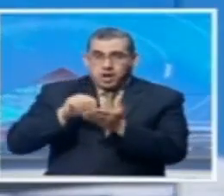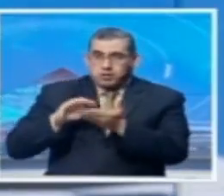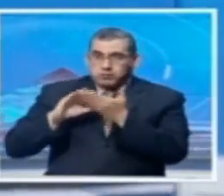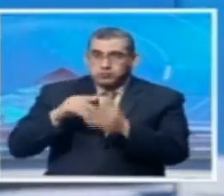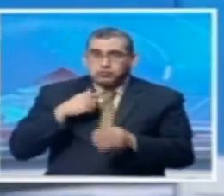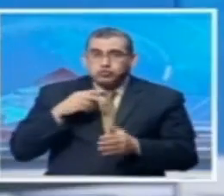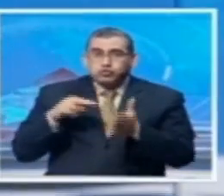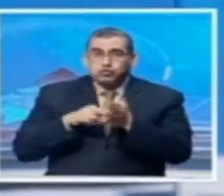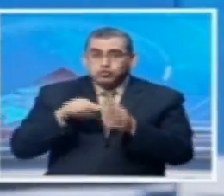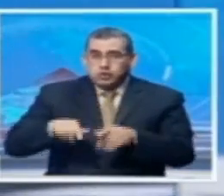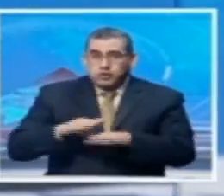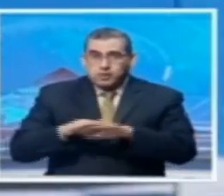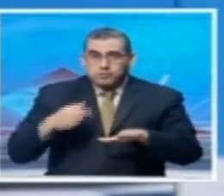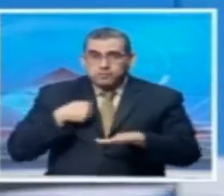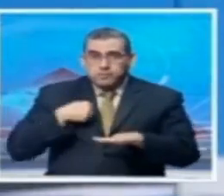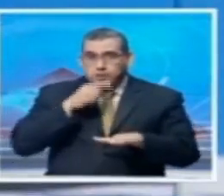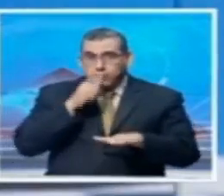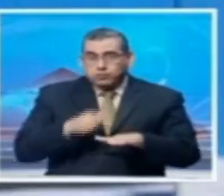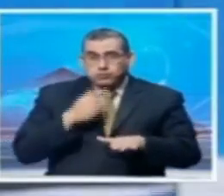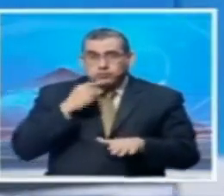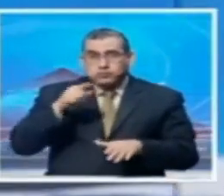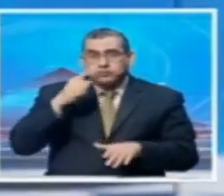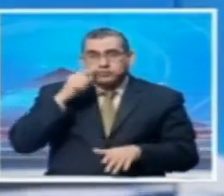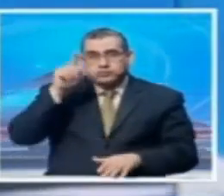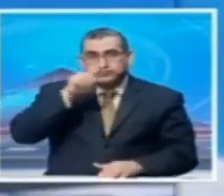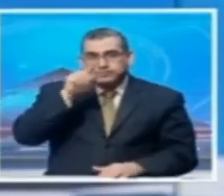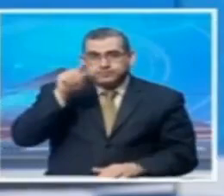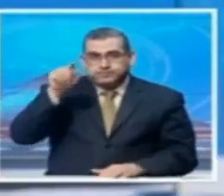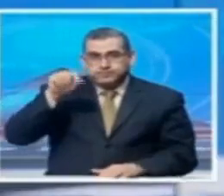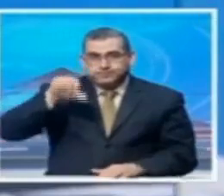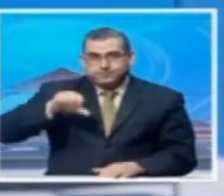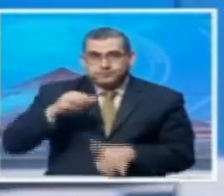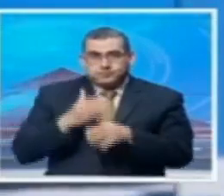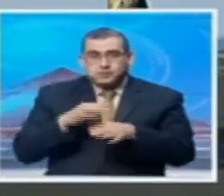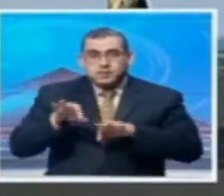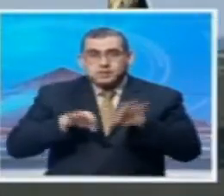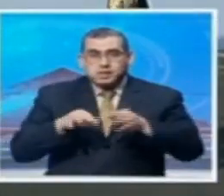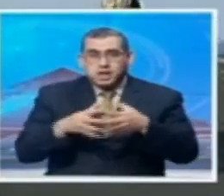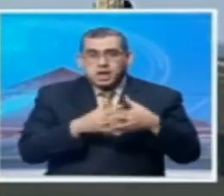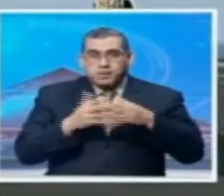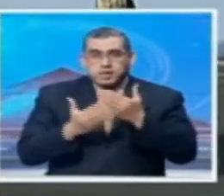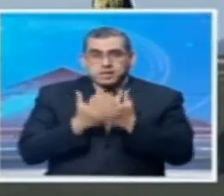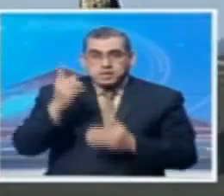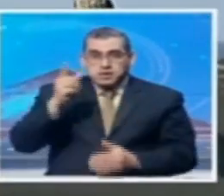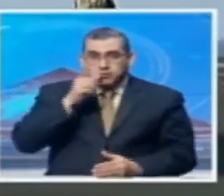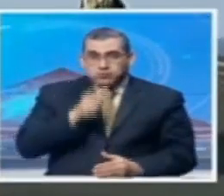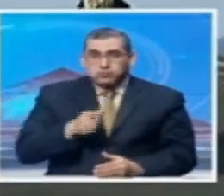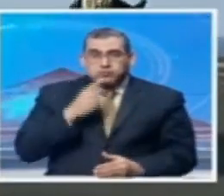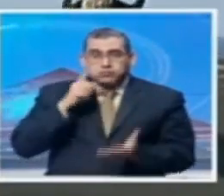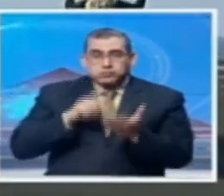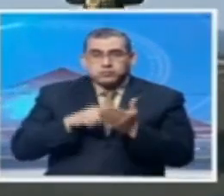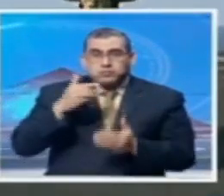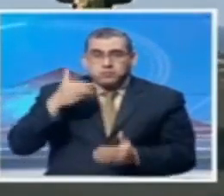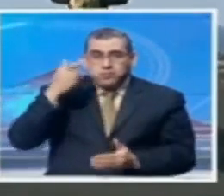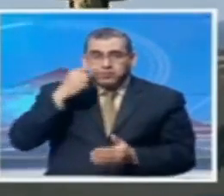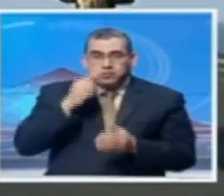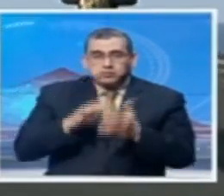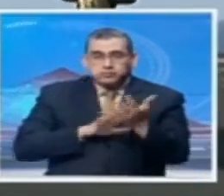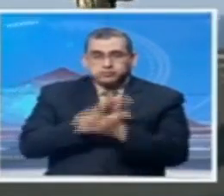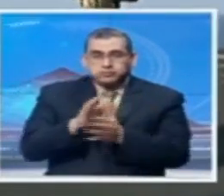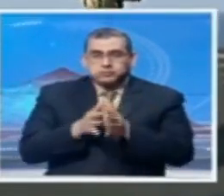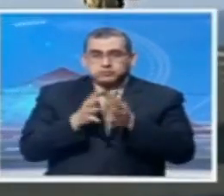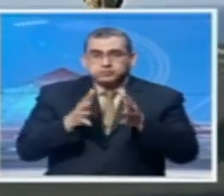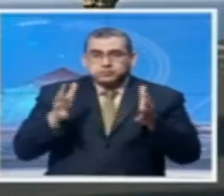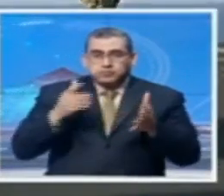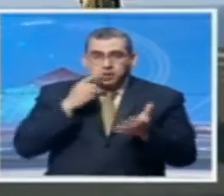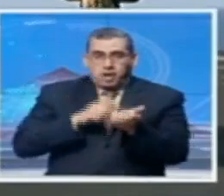سوريا، مشيرة إلى أنه مؤشر سلبي على سياسات الإدارة الجديدة وسيؤدي إلى مزيد من التصعيد